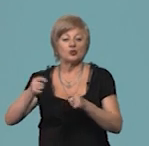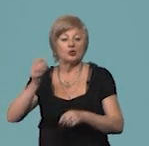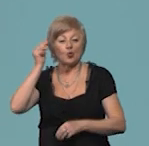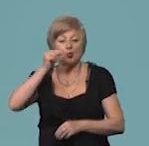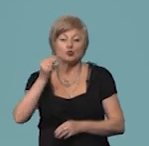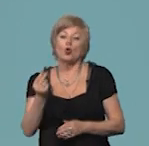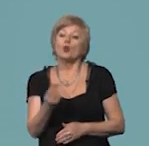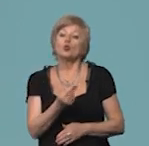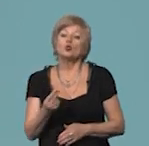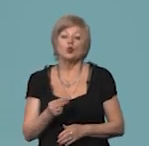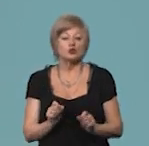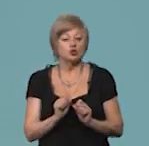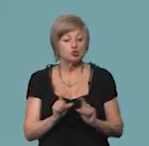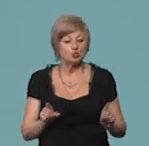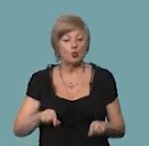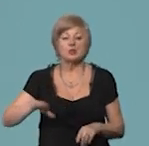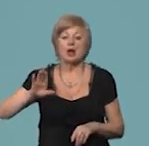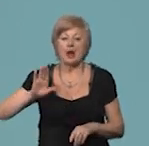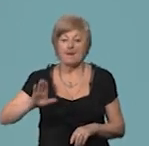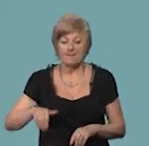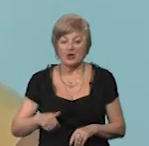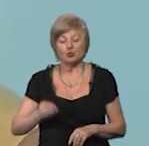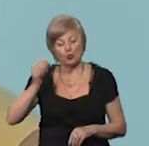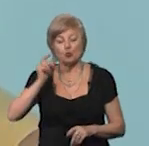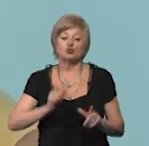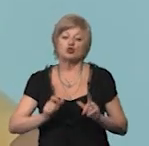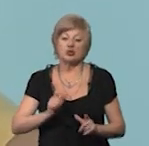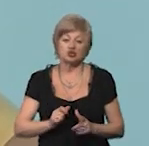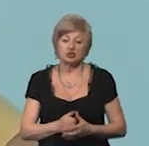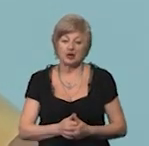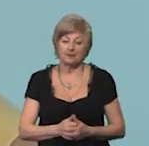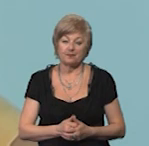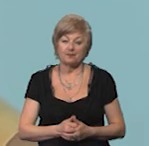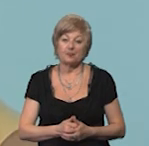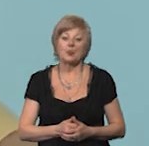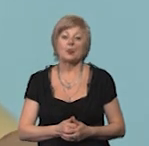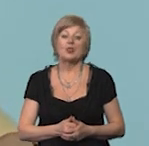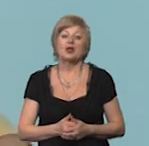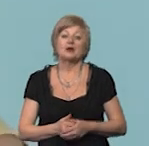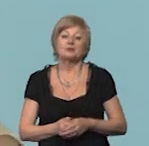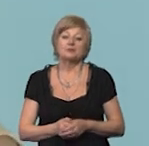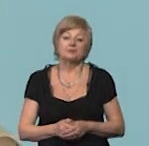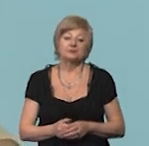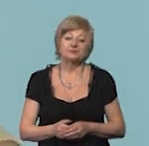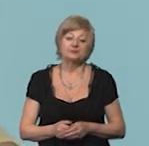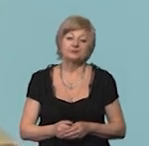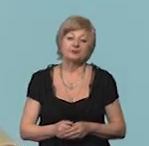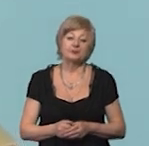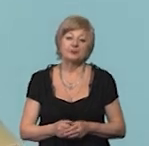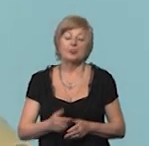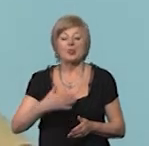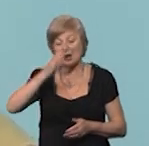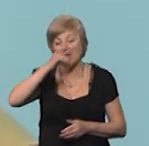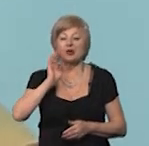до художньої школи, а потім до училища. Звісно, батьки завжди думають, чим займеться їх дитина.